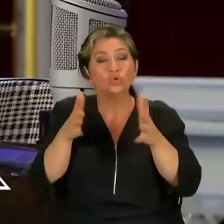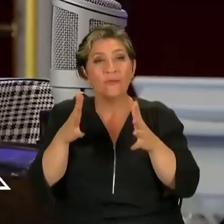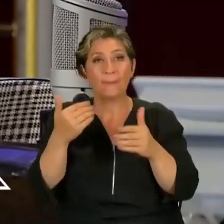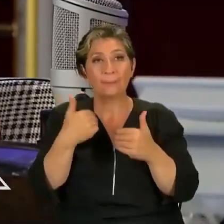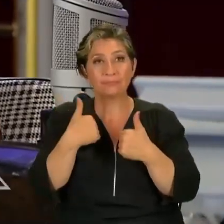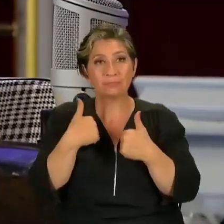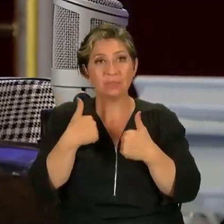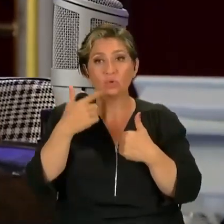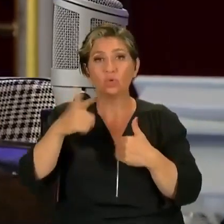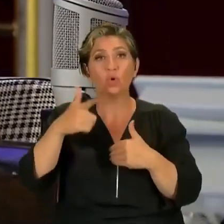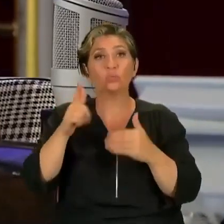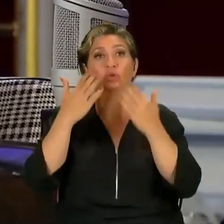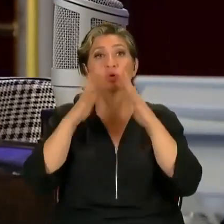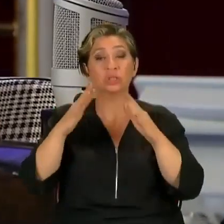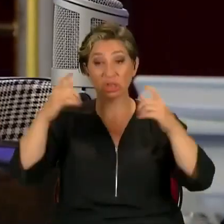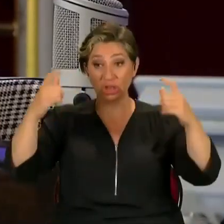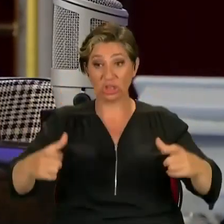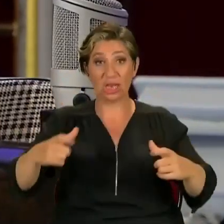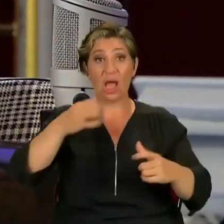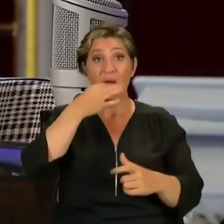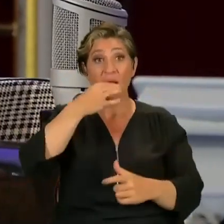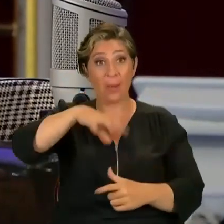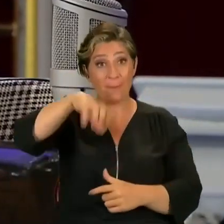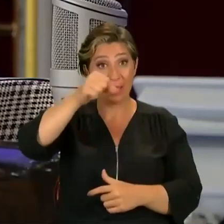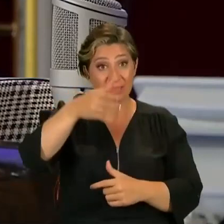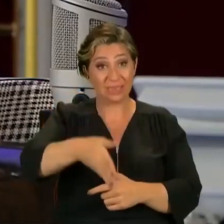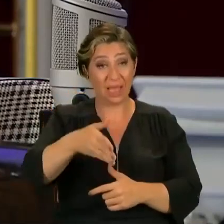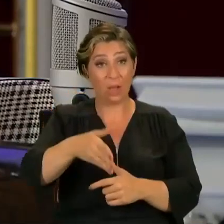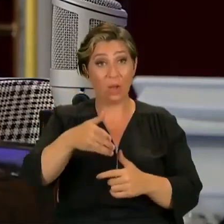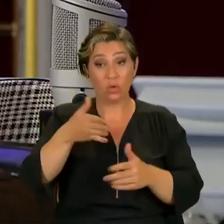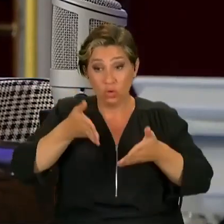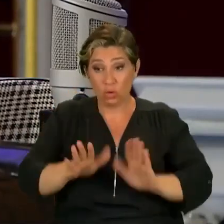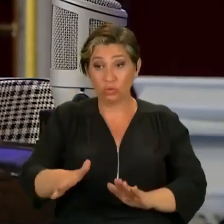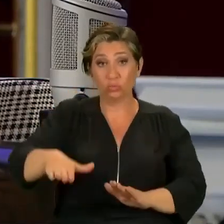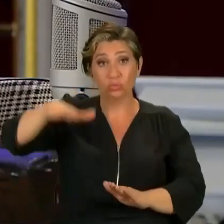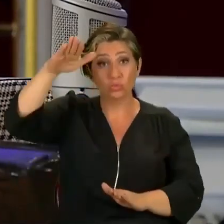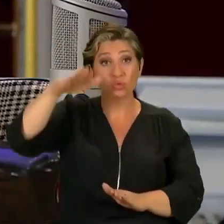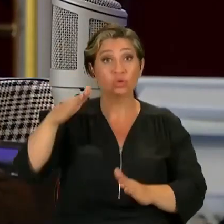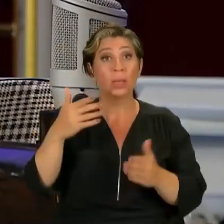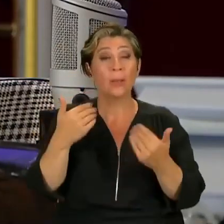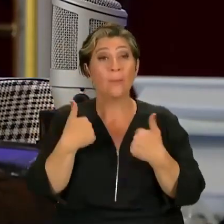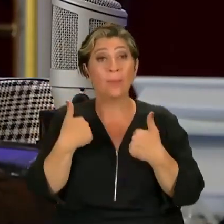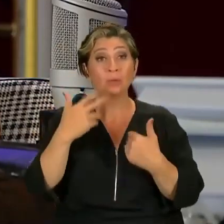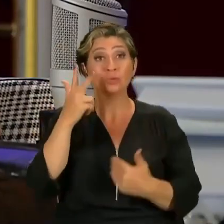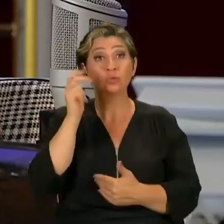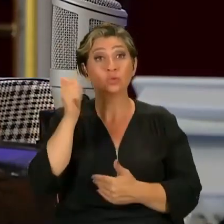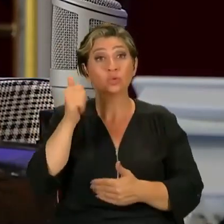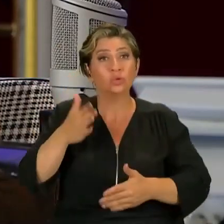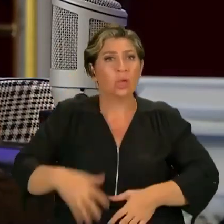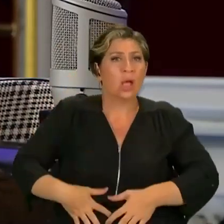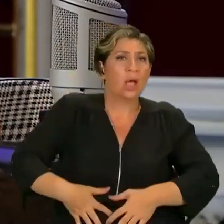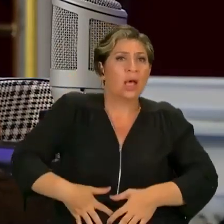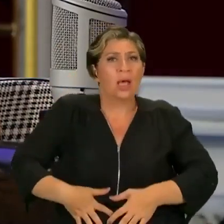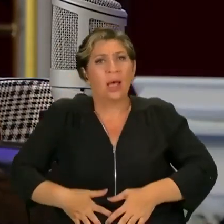bir de biz yani köyümüz bile yok. Şehrin göbeğinde, Ankara'da merkezde doğmuş büyümüşüz ve ben 3 gün doğum